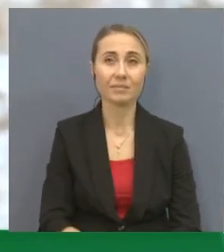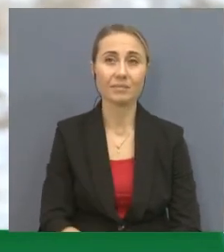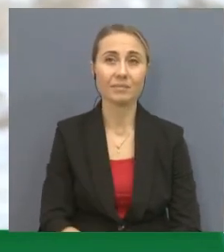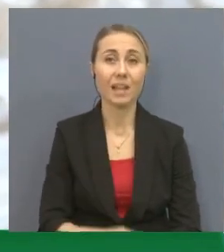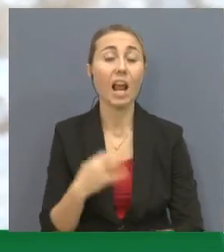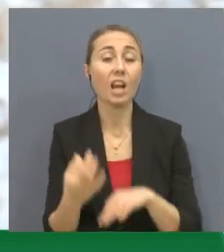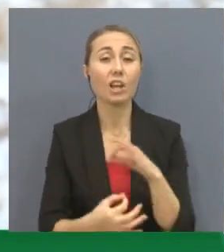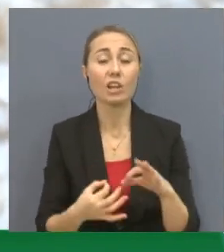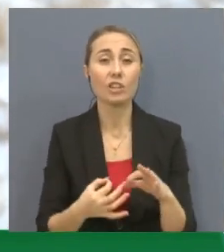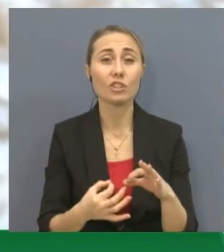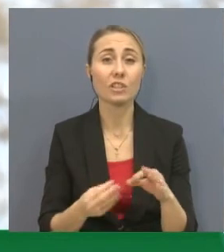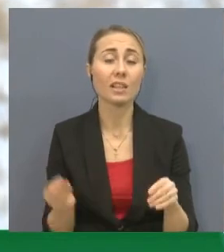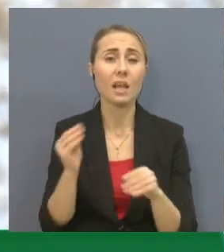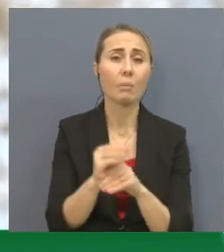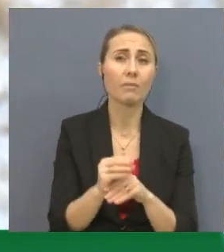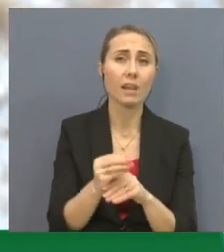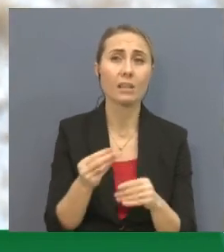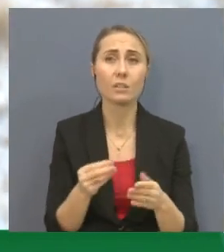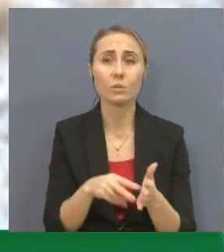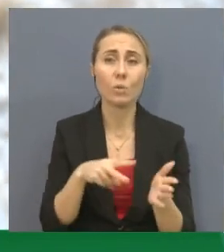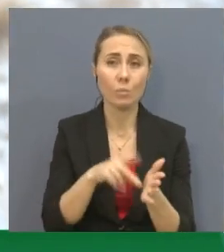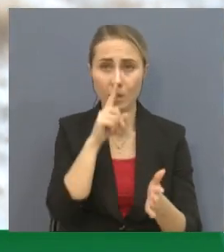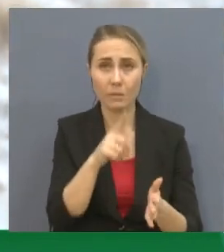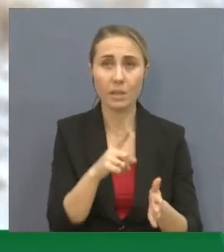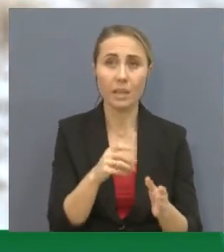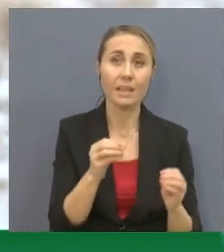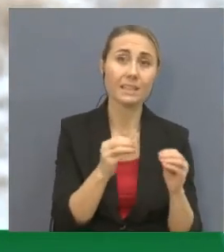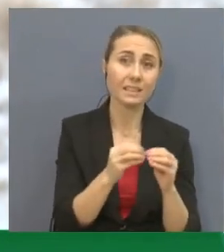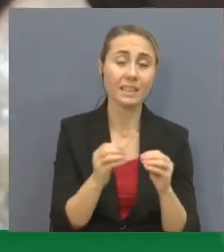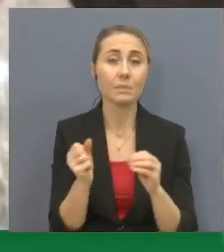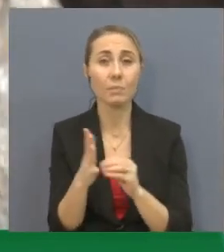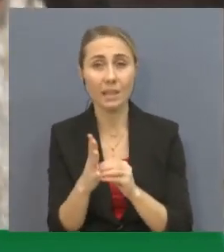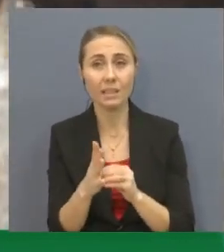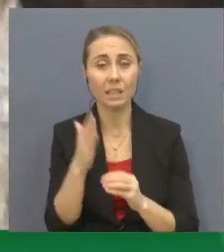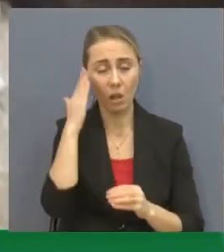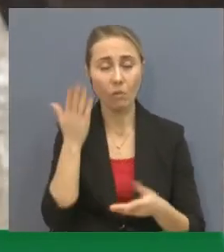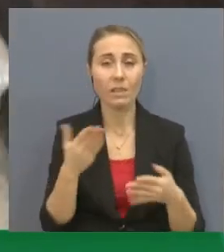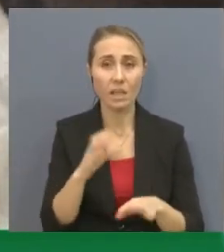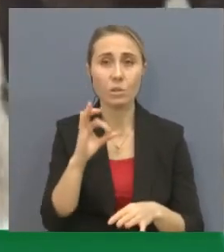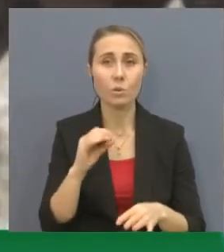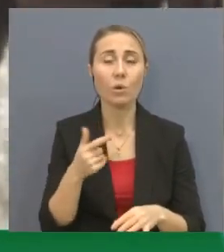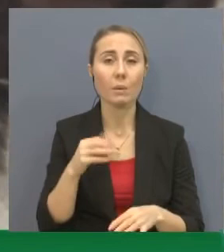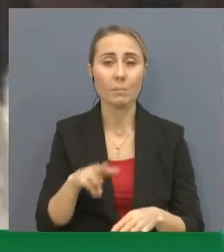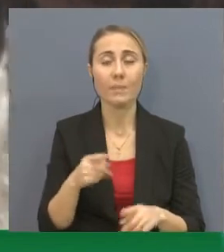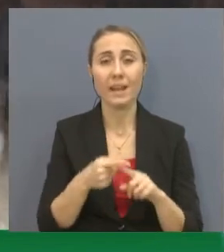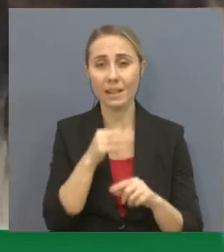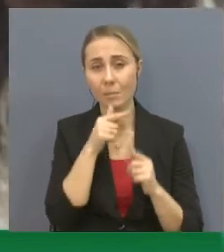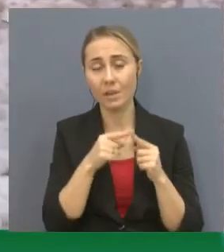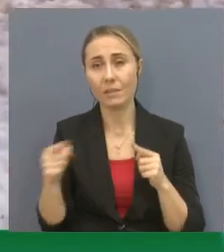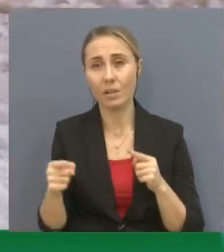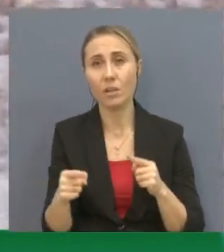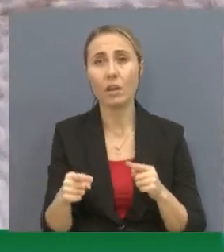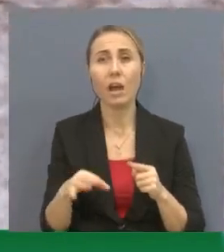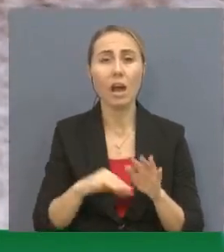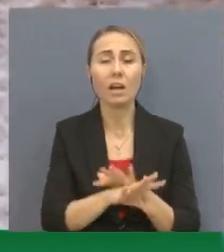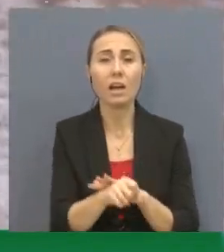деньги будут ну как обычно как каждый год как стань 10 15 голов postimees.ru стоит отметить что в этот период очищается случай